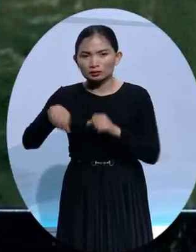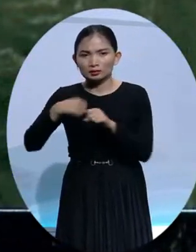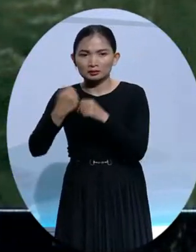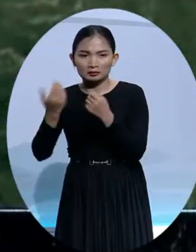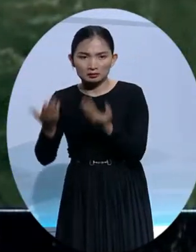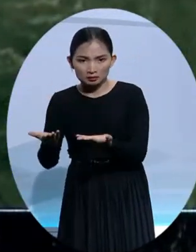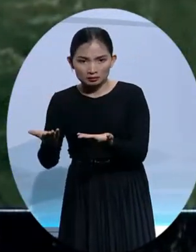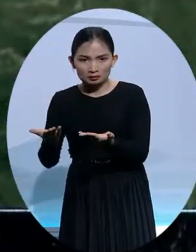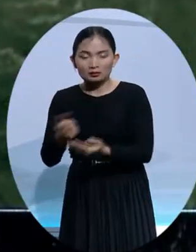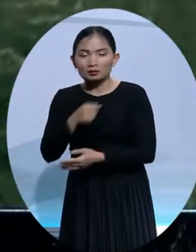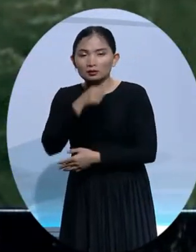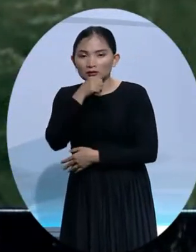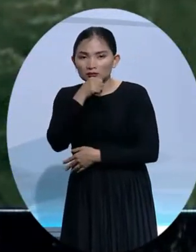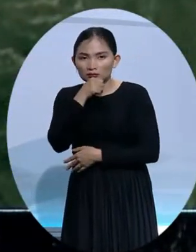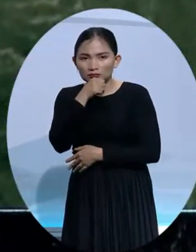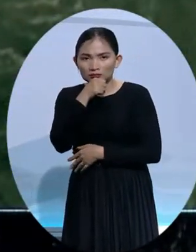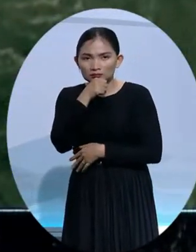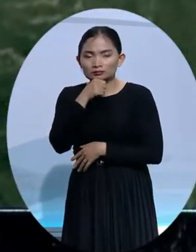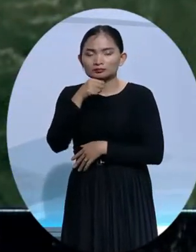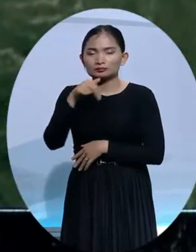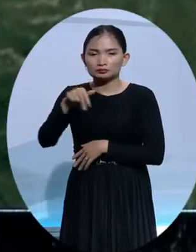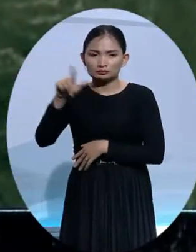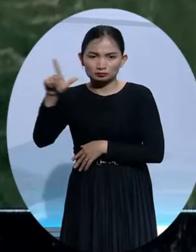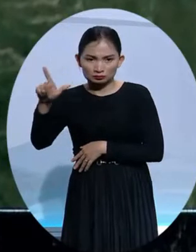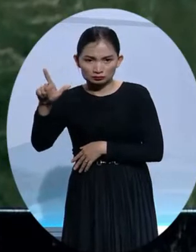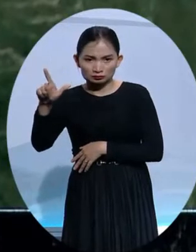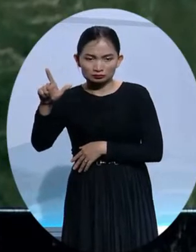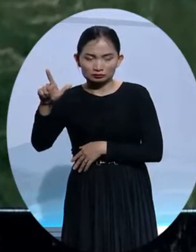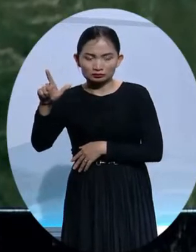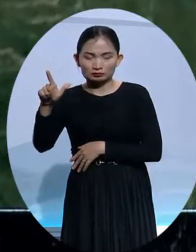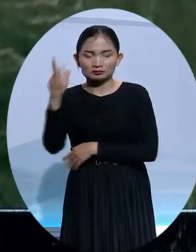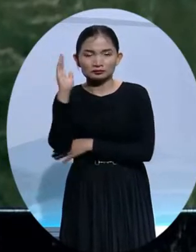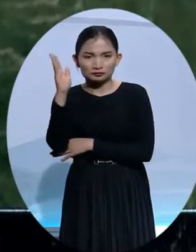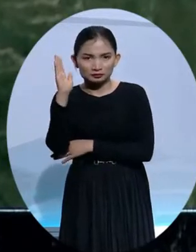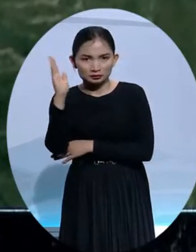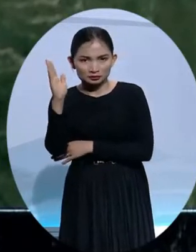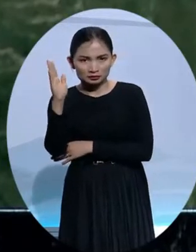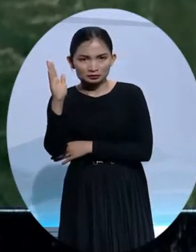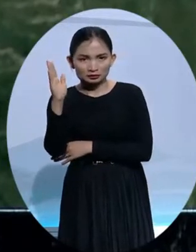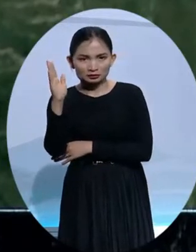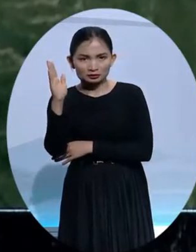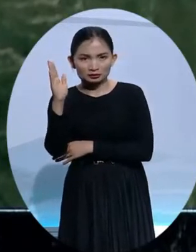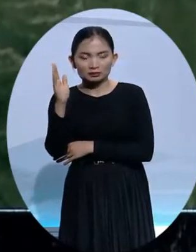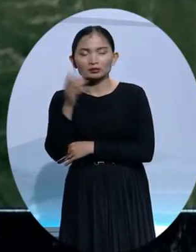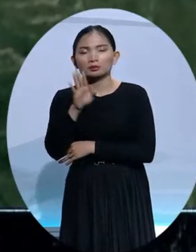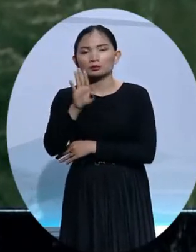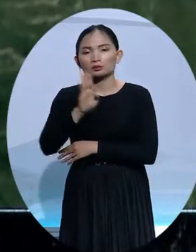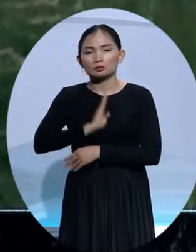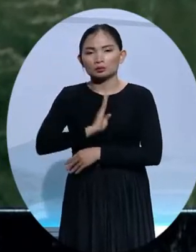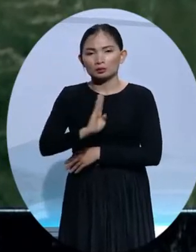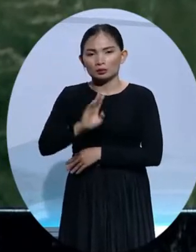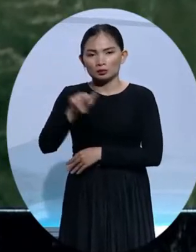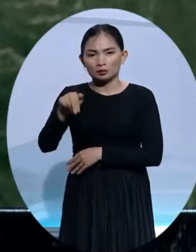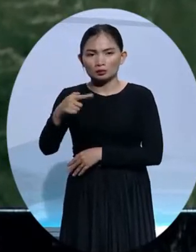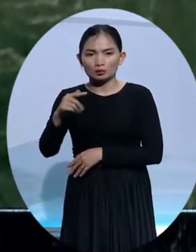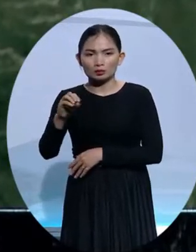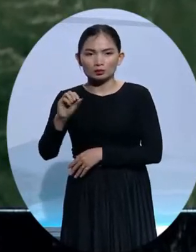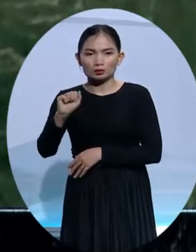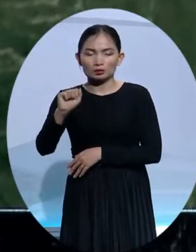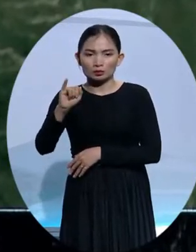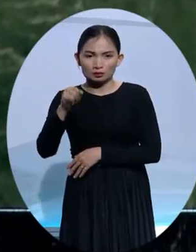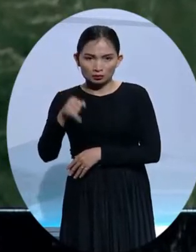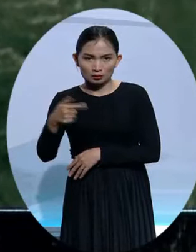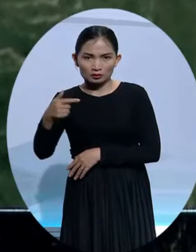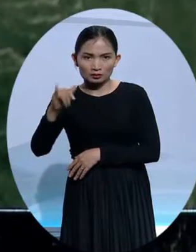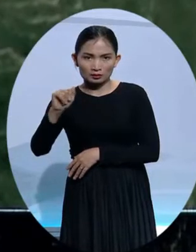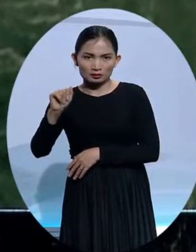ông Igor Vishnevsky, phó giám đốc Cơ quan Kiểm soát và Chống phổ biến vũ khí thuộc Bộ Ngoại giao Nga nói rằng, chiến dịch quân sự đặc biệt mà nước này